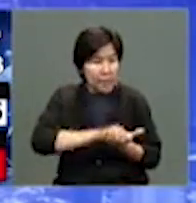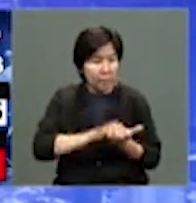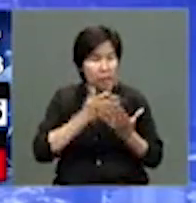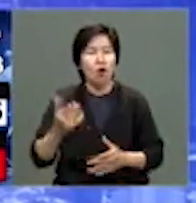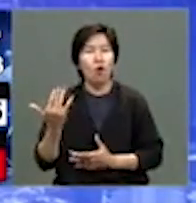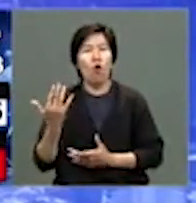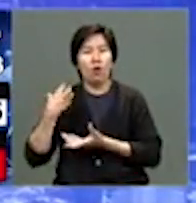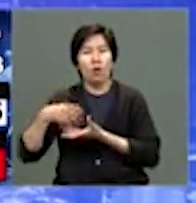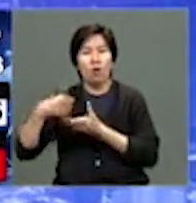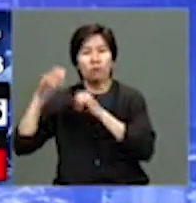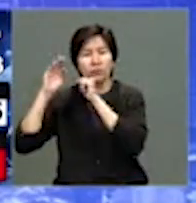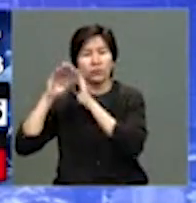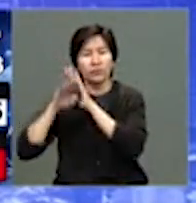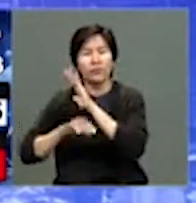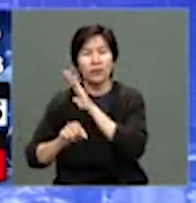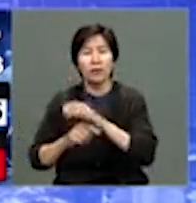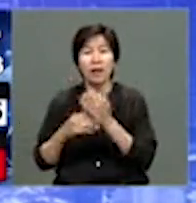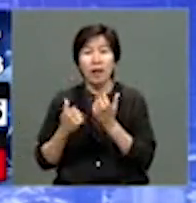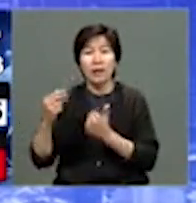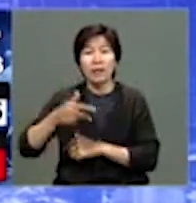ก็อ่าบวกอย่างเดียวหรือลบอย่างเดียวนะครับก่อนตอนนี้ก็คงต้องให้ใช้เวลากับทางด้านนี้พอสมควรให้คณะกรรมการช่วยคิดครับแล้วเดี๋ยวมีความคืบหน้าผมจะนำเรียนครับมีคำถามเพิ่มเติมมาจากทางThai PBS